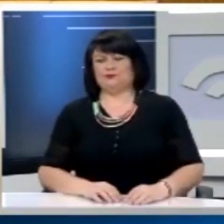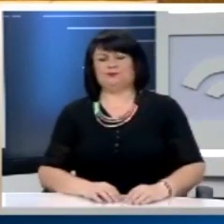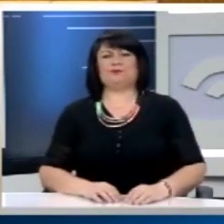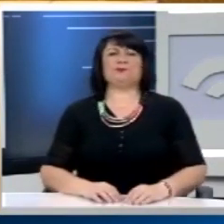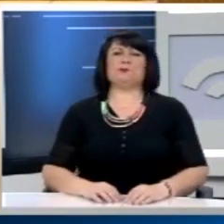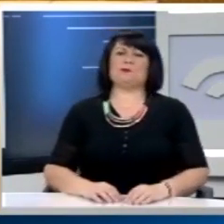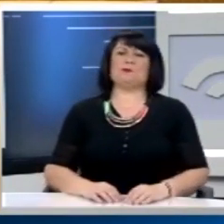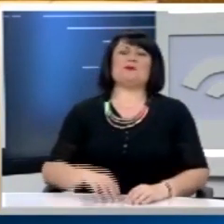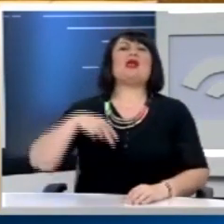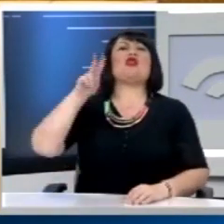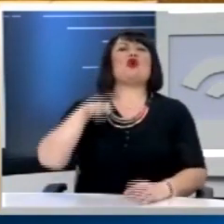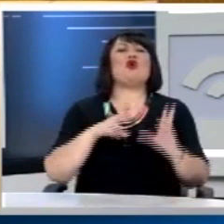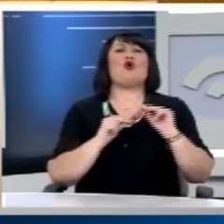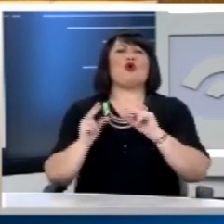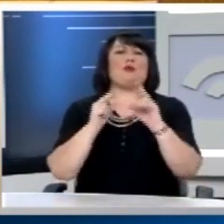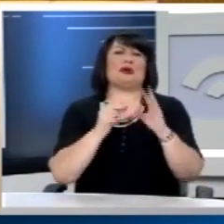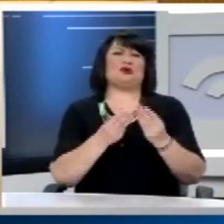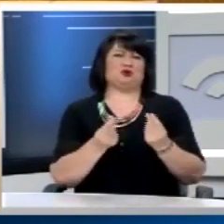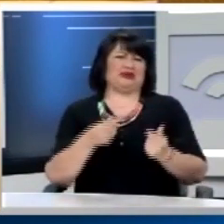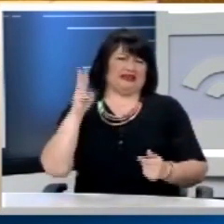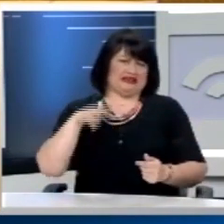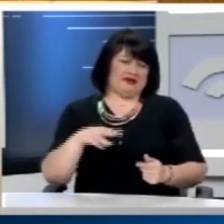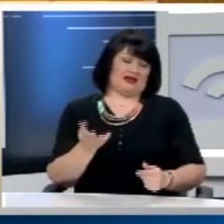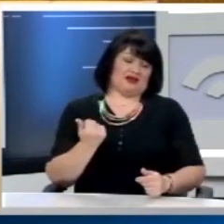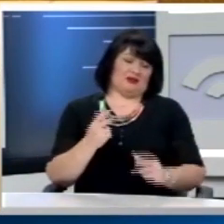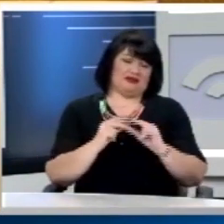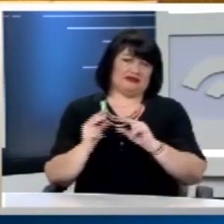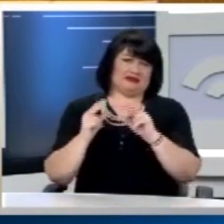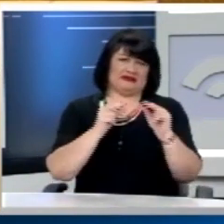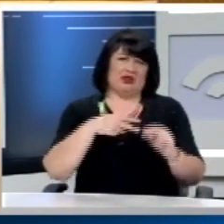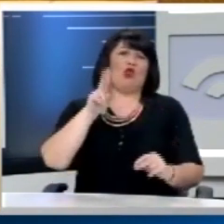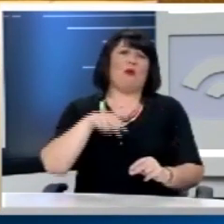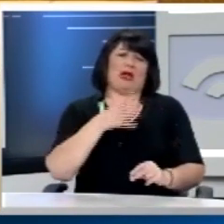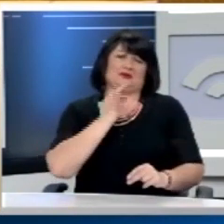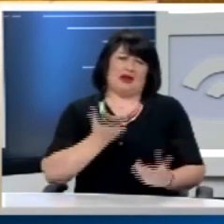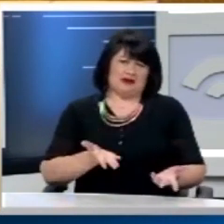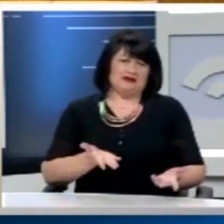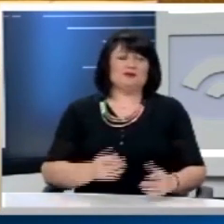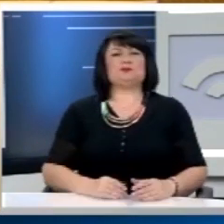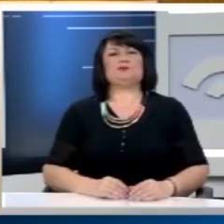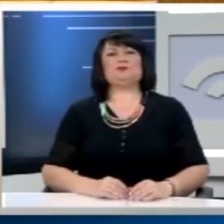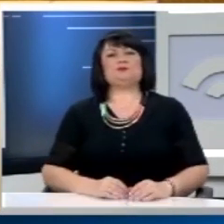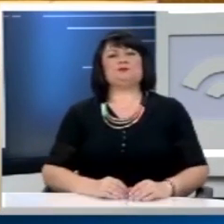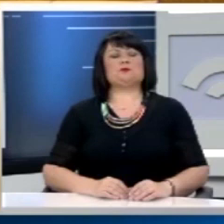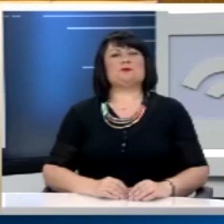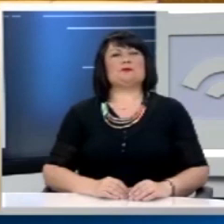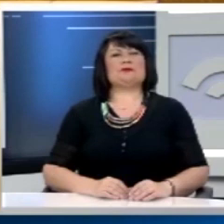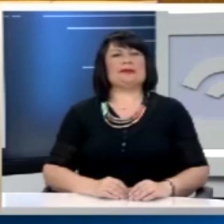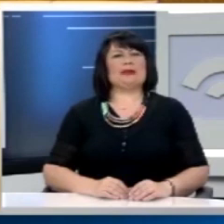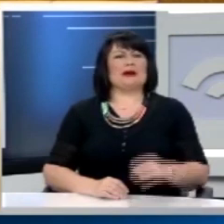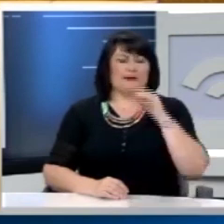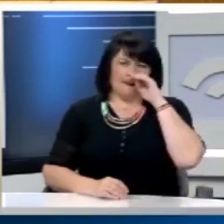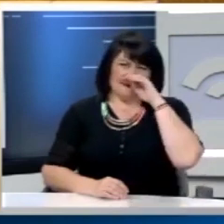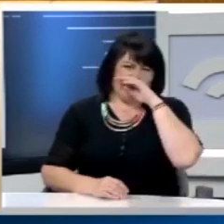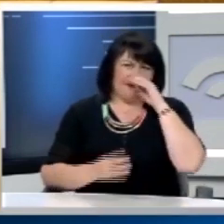διήμερη, και όχι επί της ουσίας τριήμερη, συζήτηση που έχουμε εδώ στη Βουλή, υπάρχουν πολλές